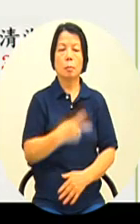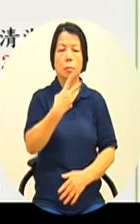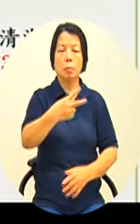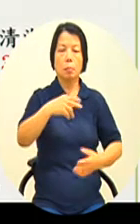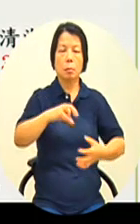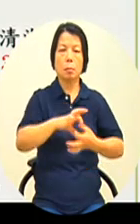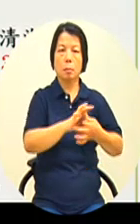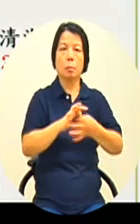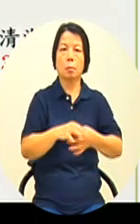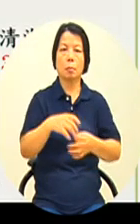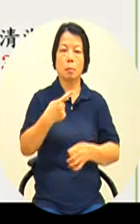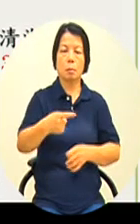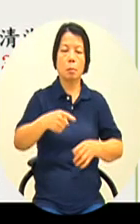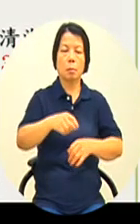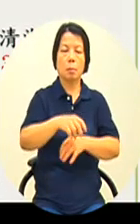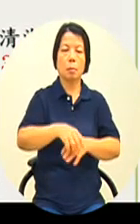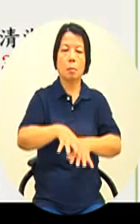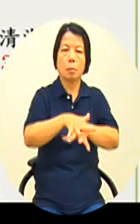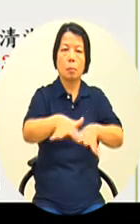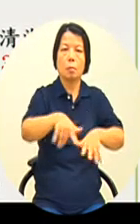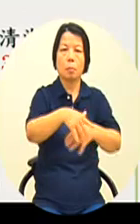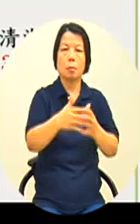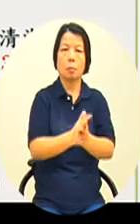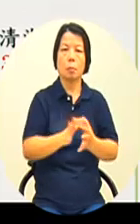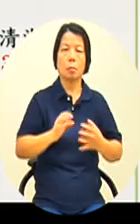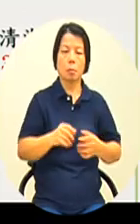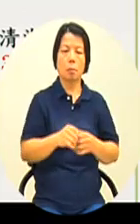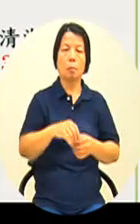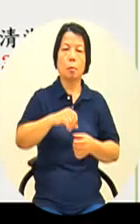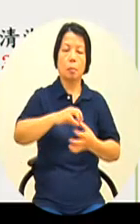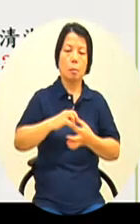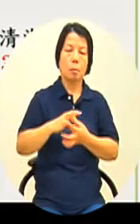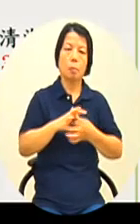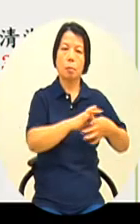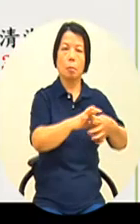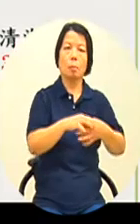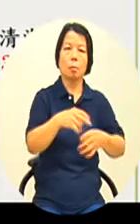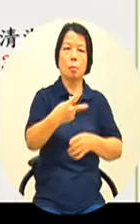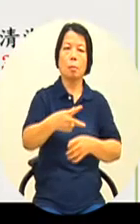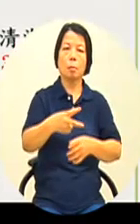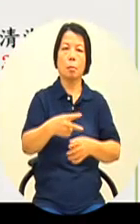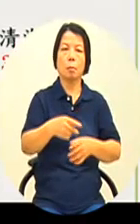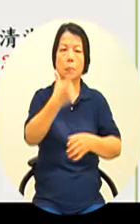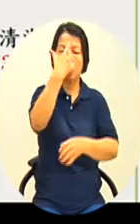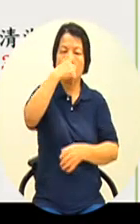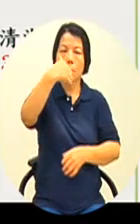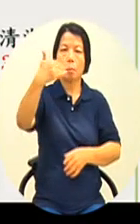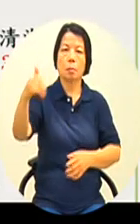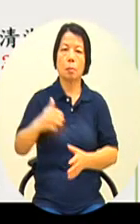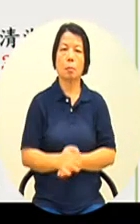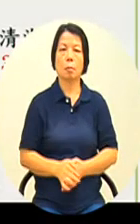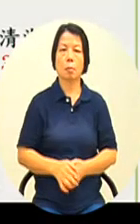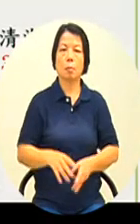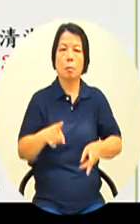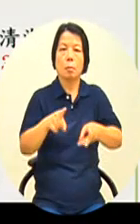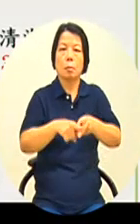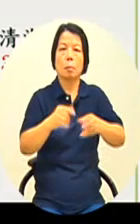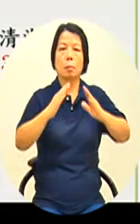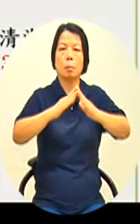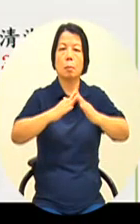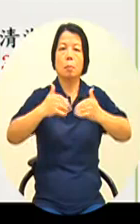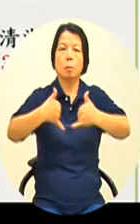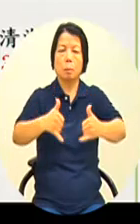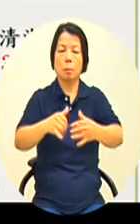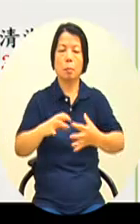一环部分延伸环线的哈，黄线啊，就是讲红山的哈，分管了这個。连接线电